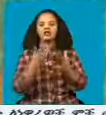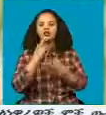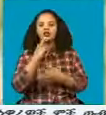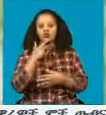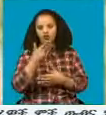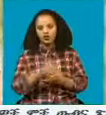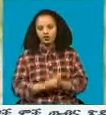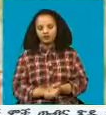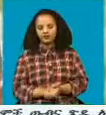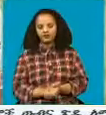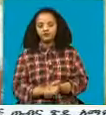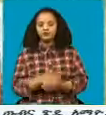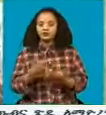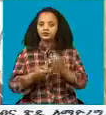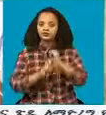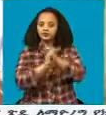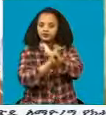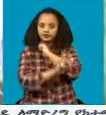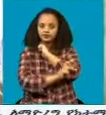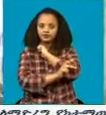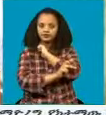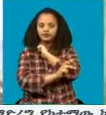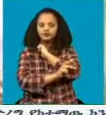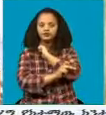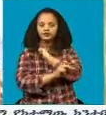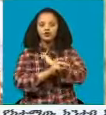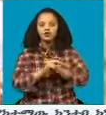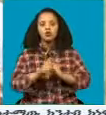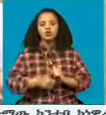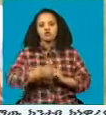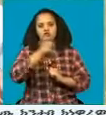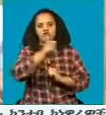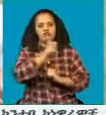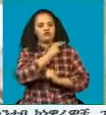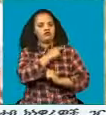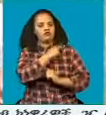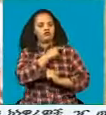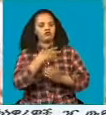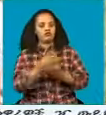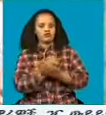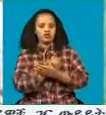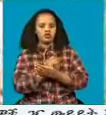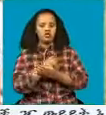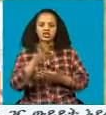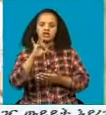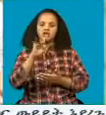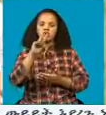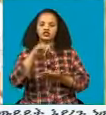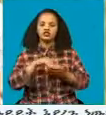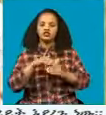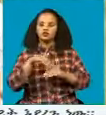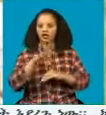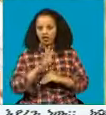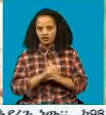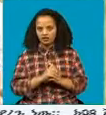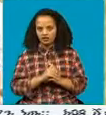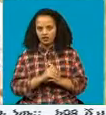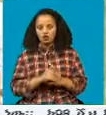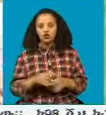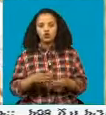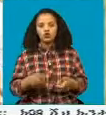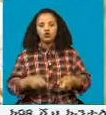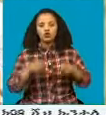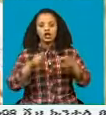ናቸው። ይሄ ድርጅት የአንበሳውን ድርሻ ነው ያው ይህን አቅርቦቱ ላይ የሚጫወተው። ከ82,000 ኩንታል በላይ ለክልሉ